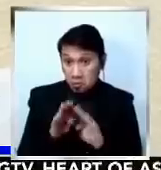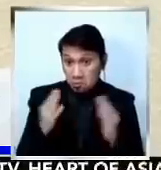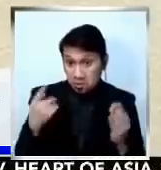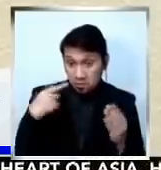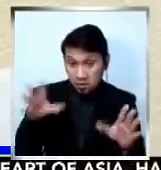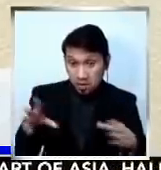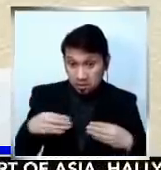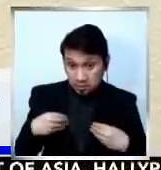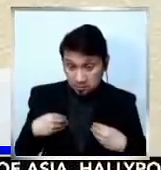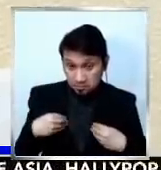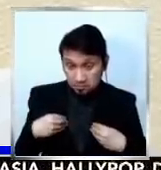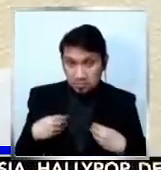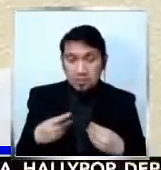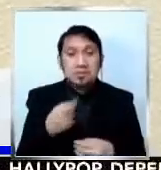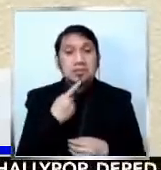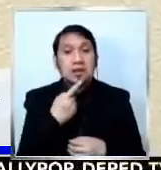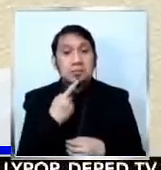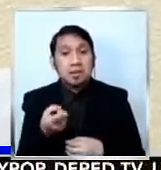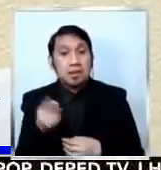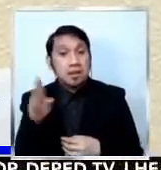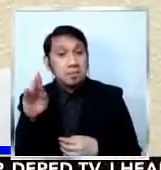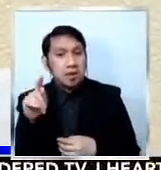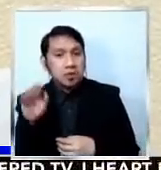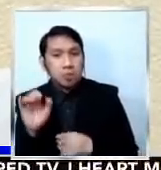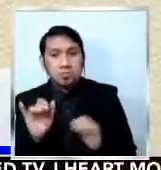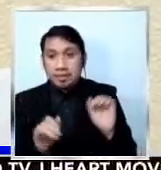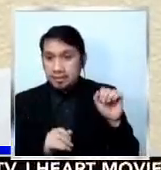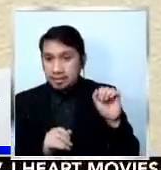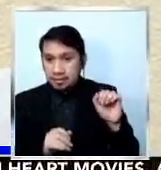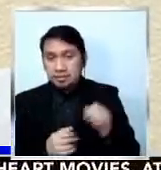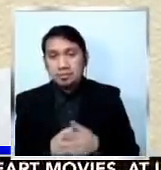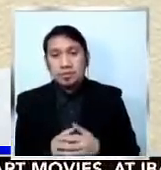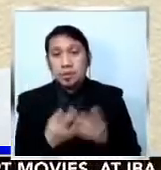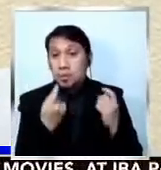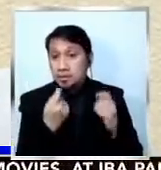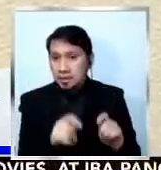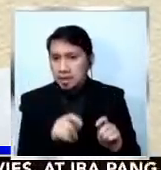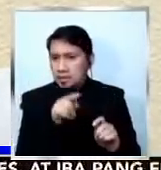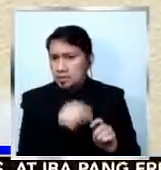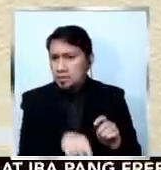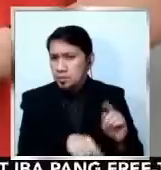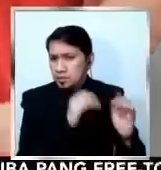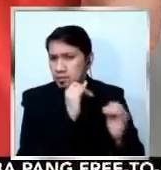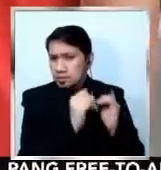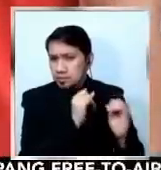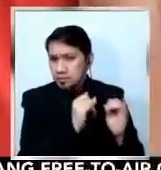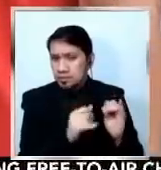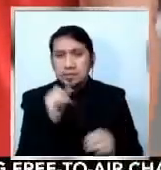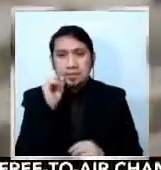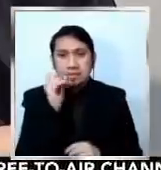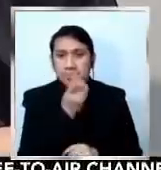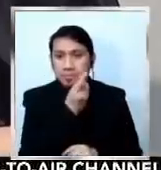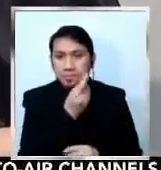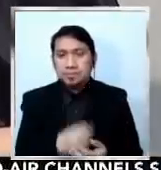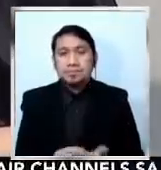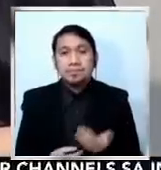alok, sinabi ng senador na yes. Sinusubukan pa naming kunin ang panig ni Mayor Sara. Rafi Tima,